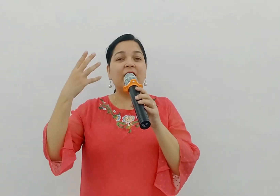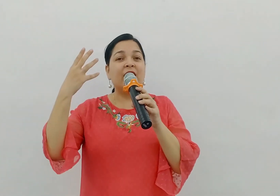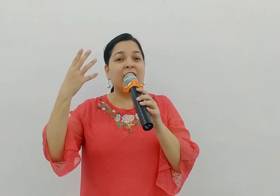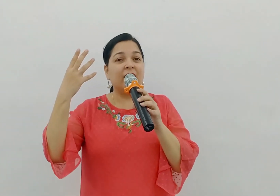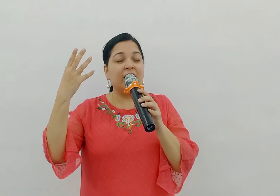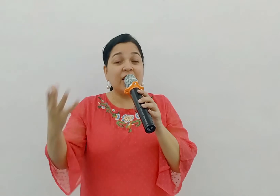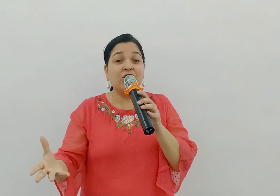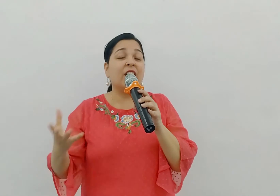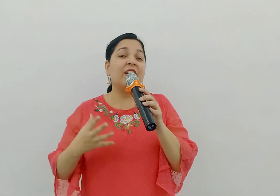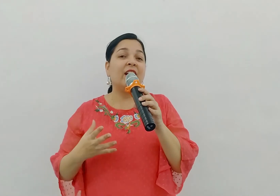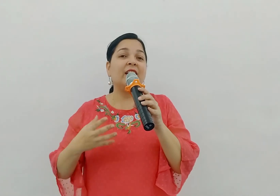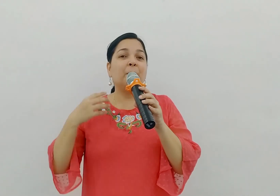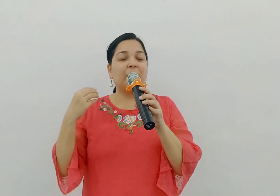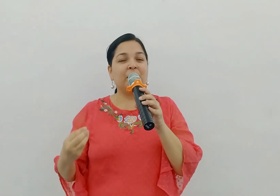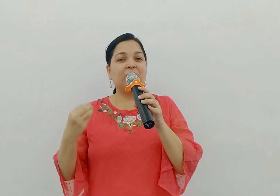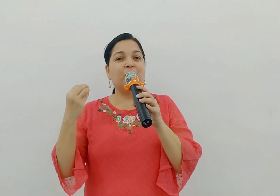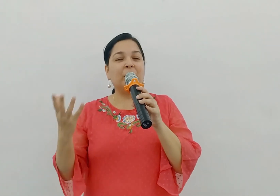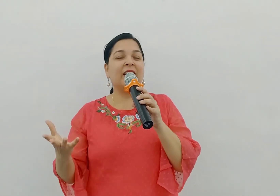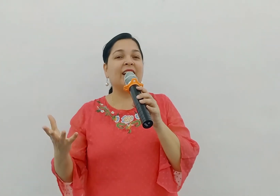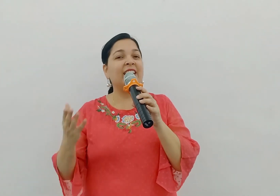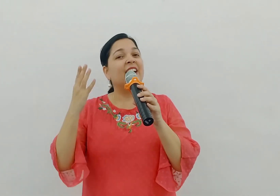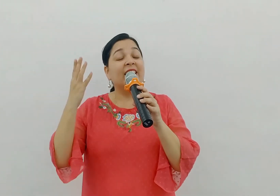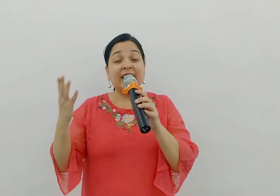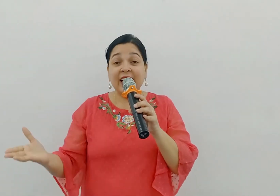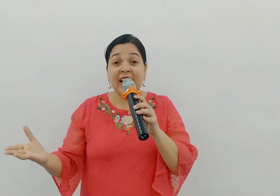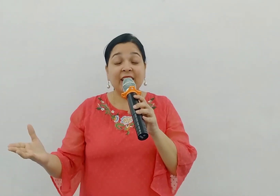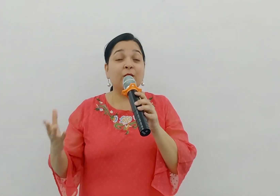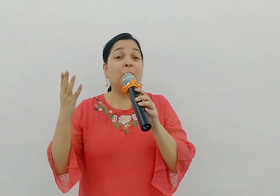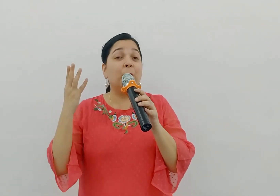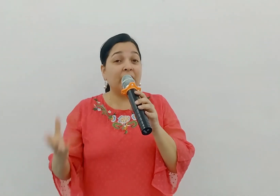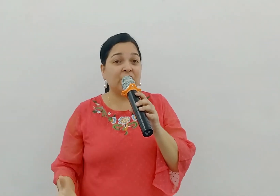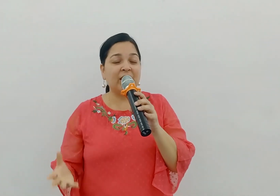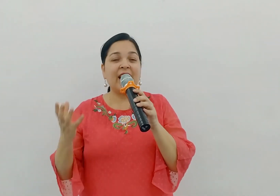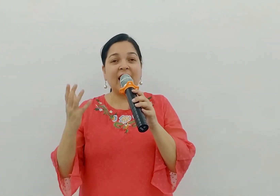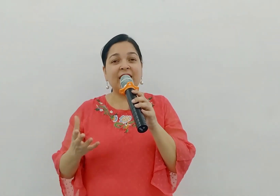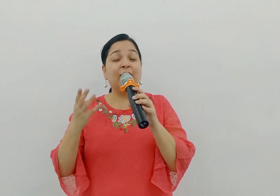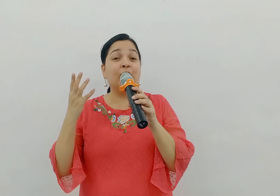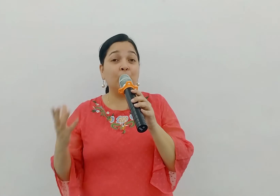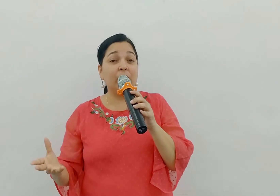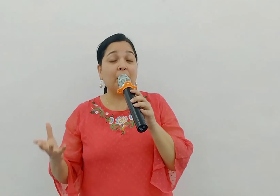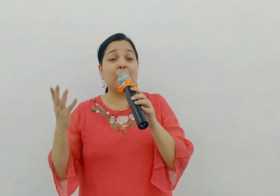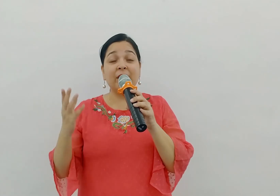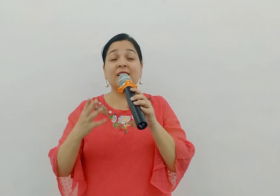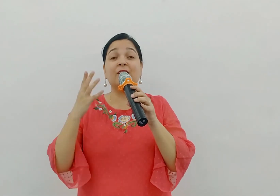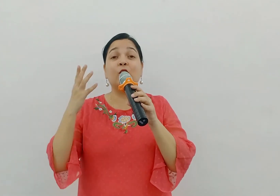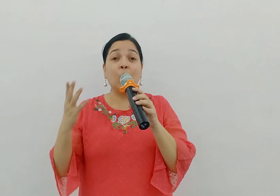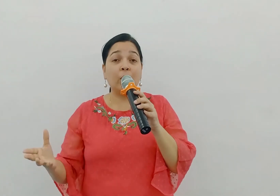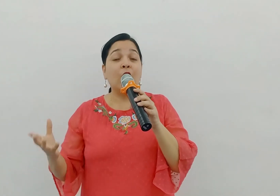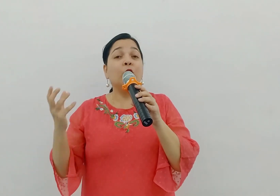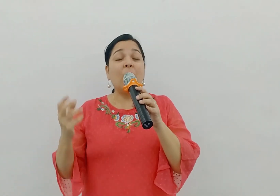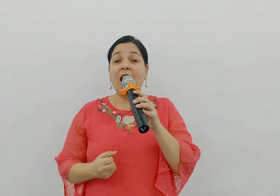परमेश्वर उन्हें नष्ट करने वाले थे, परमेश्वर ने उन पर क्या की, दया की, वो बच गए। हालेलुया, प्रेज